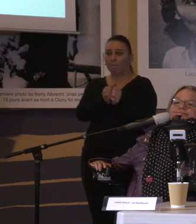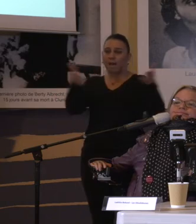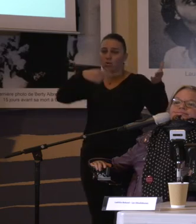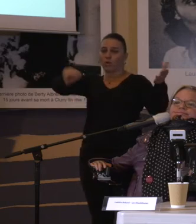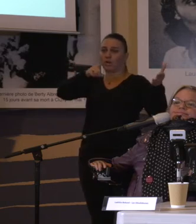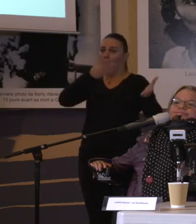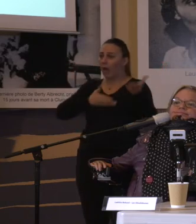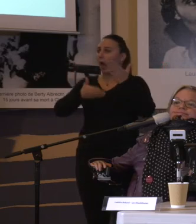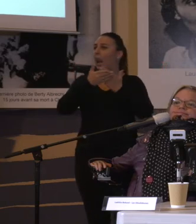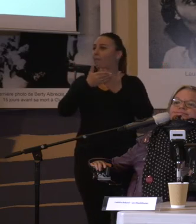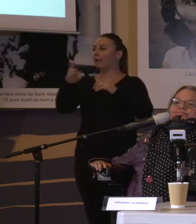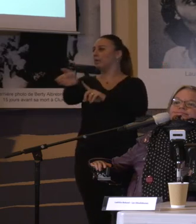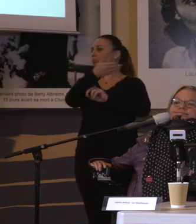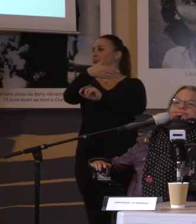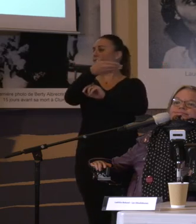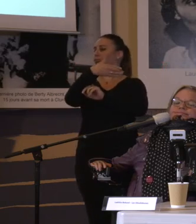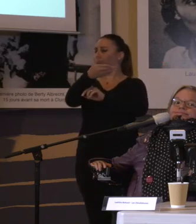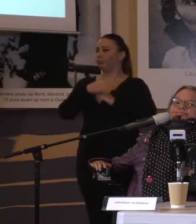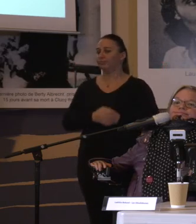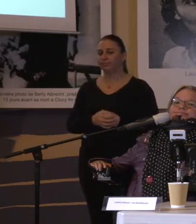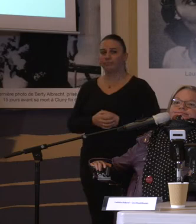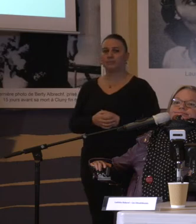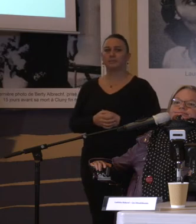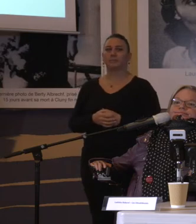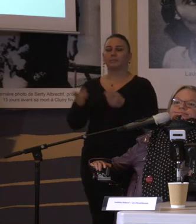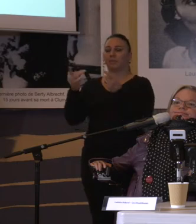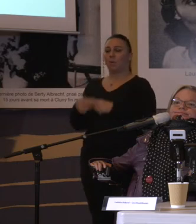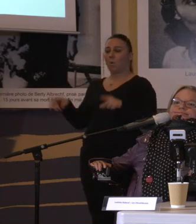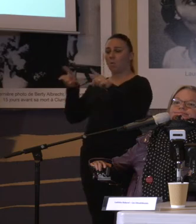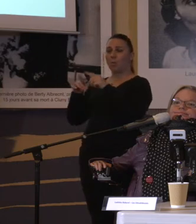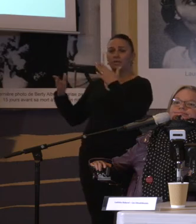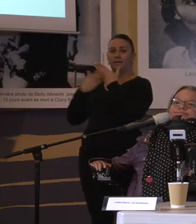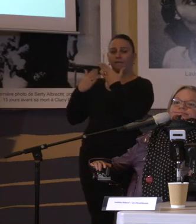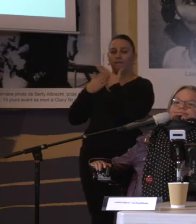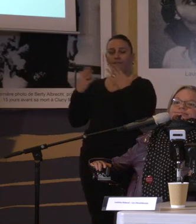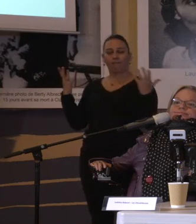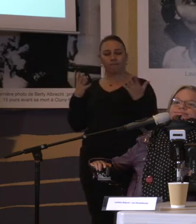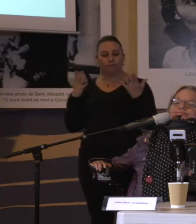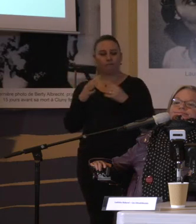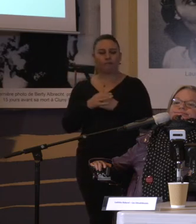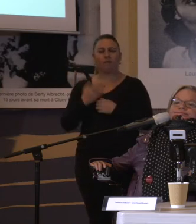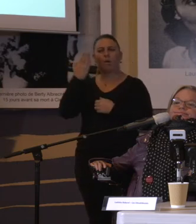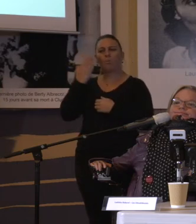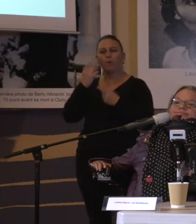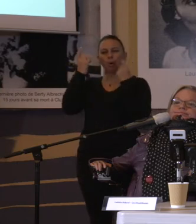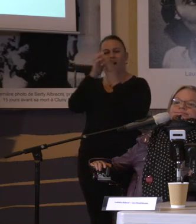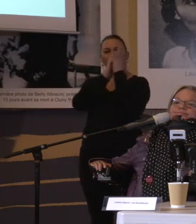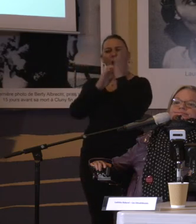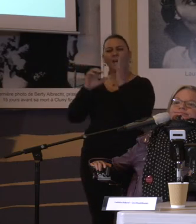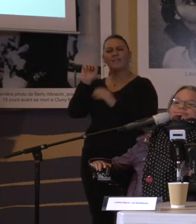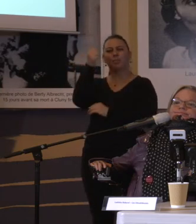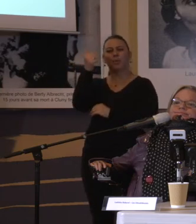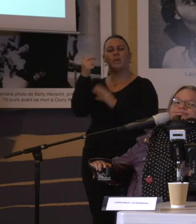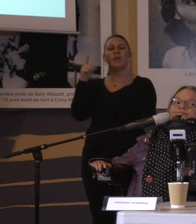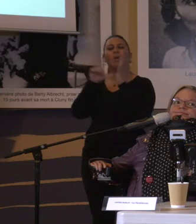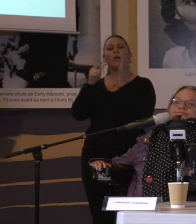notre nom et à notre place. Le comité a rappelé aussi qu'il demandait la révision de cet article 1er de la loi de